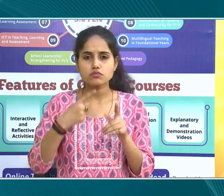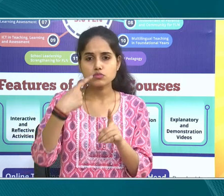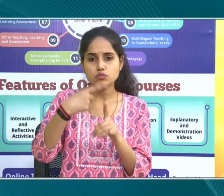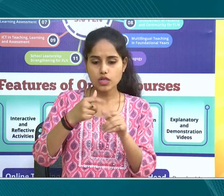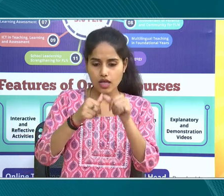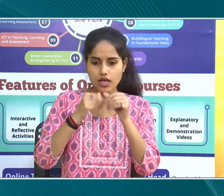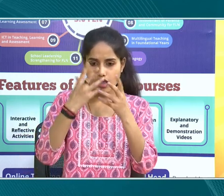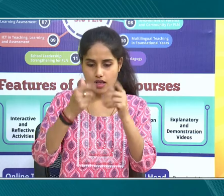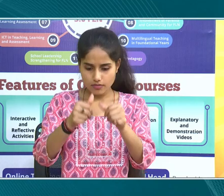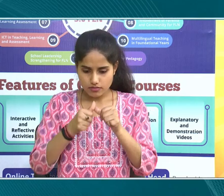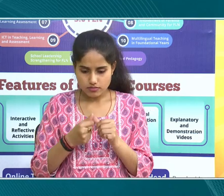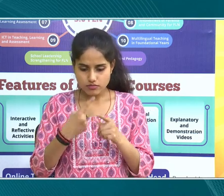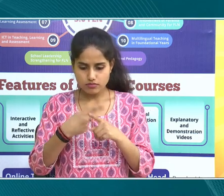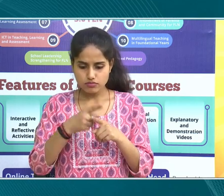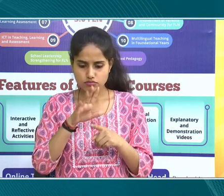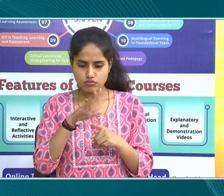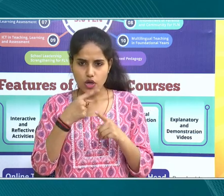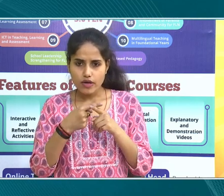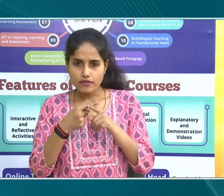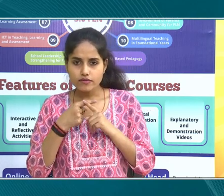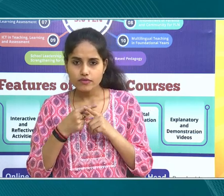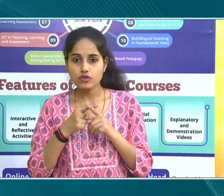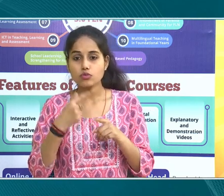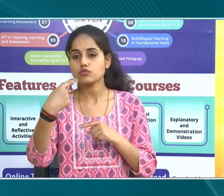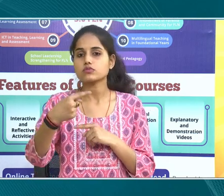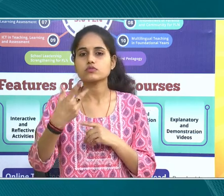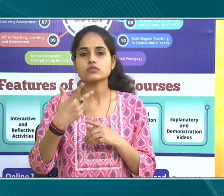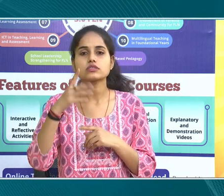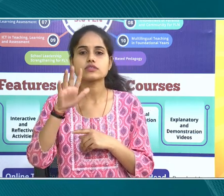का 5x आएगा और -5